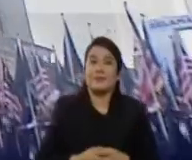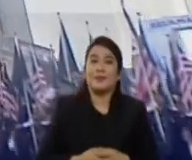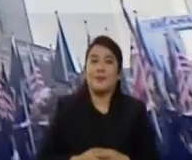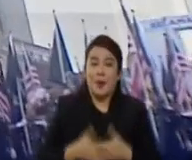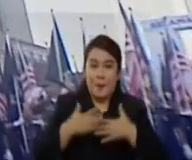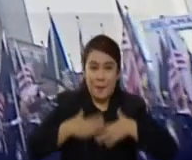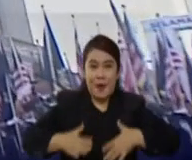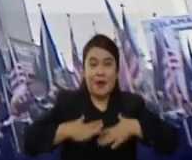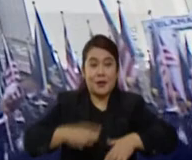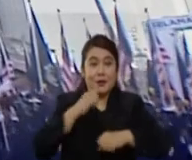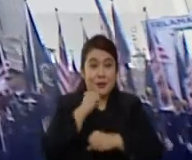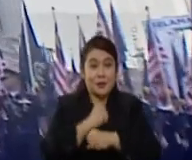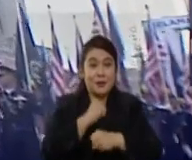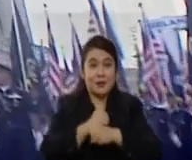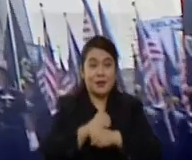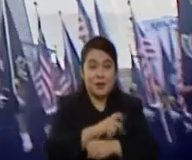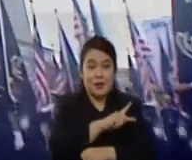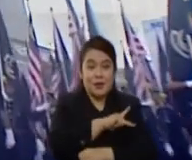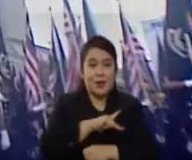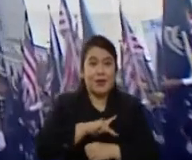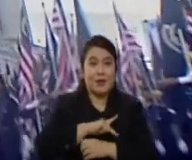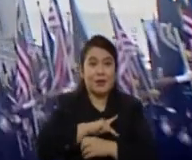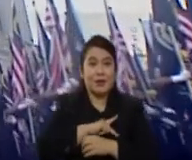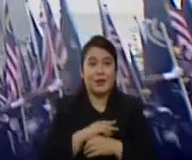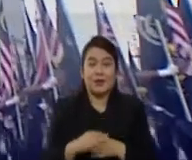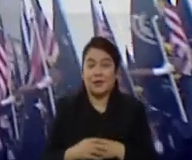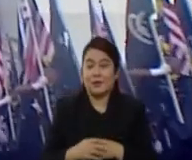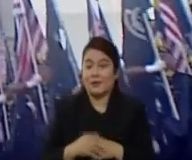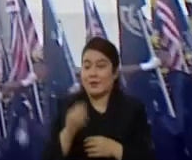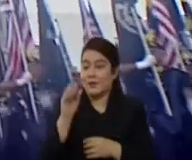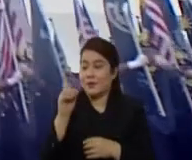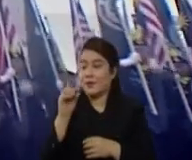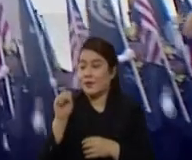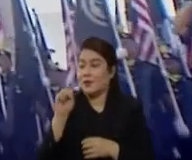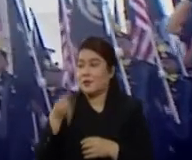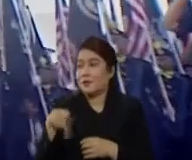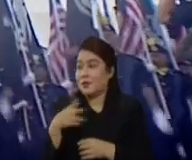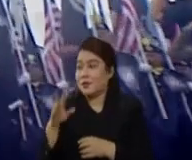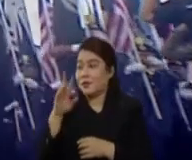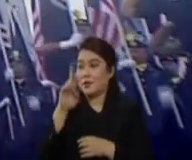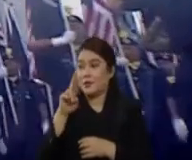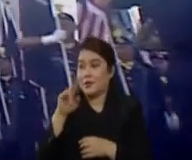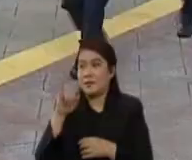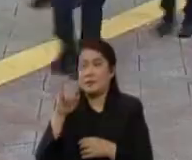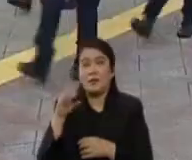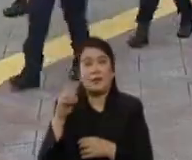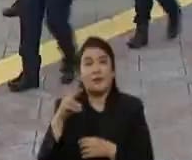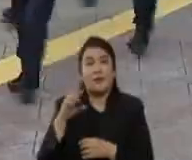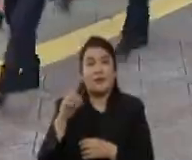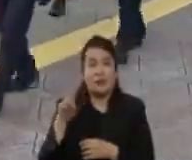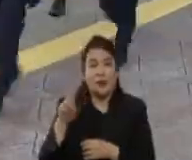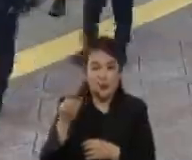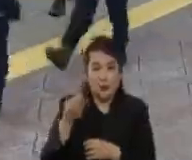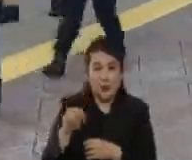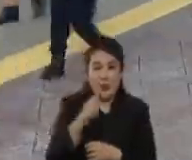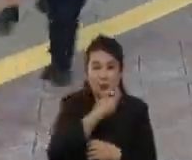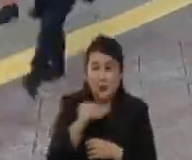Pakaian kerja diketuai oleh DSP Muhammad Ruzwan bin Abdul Kadir dengan keanggotaan